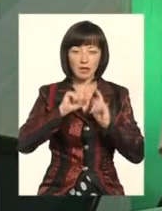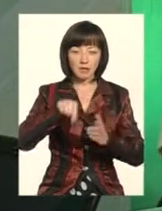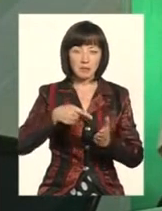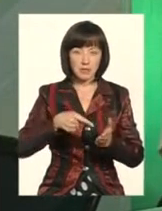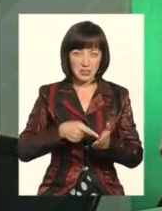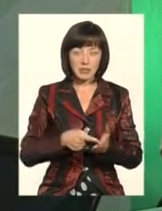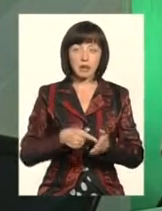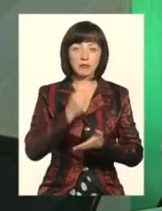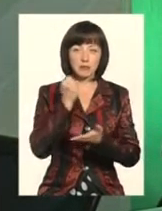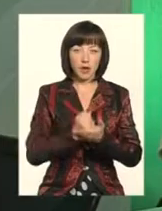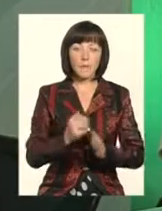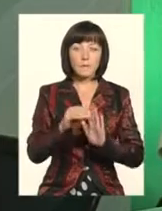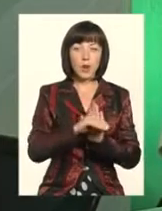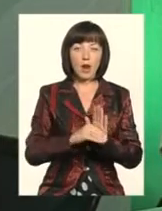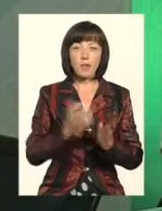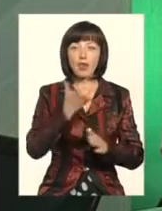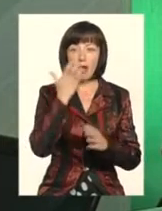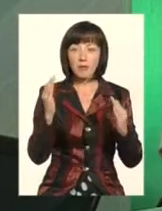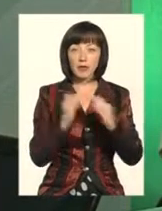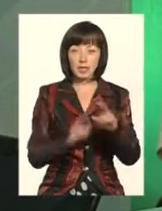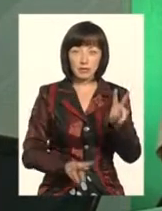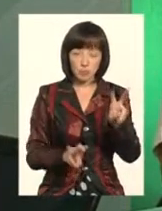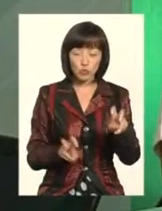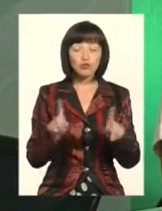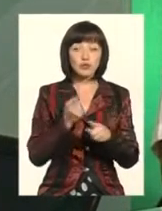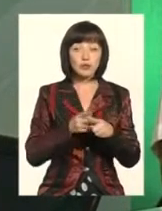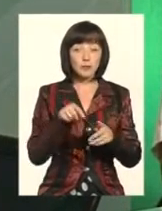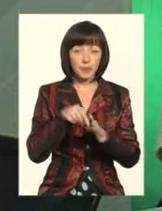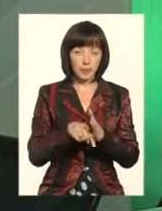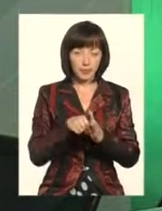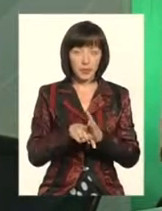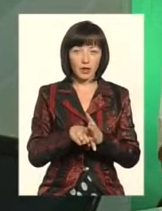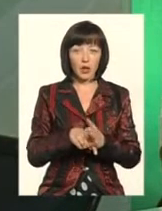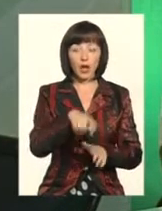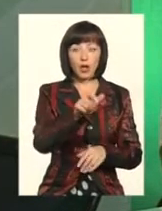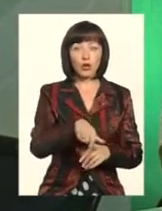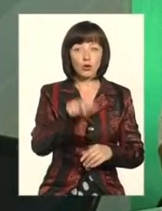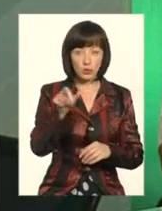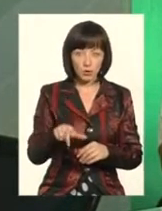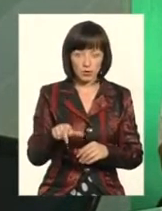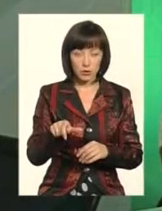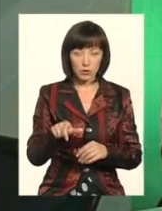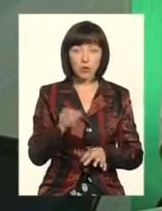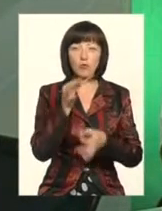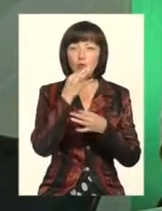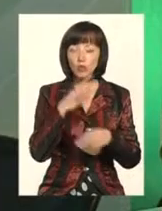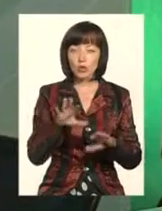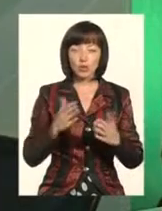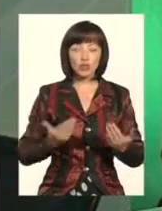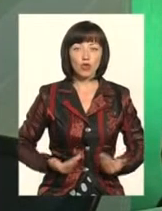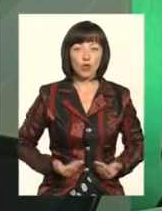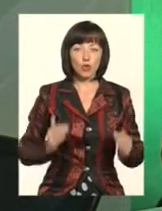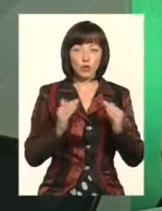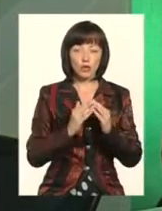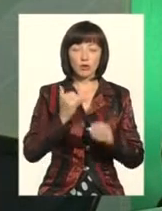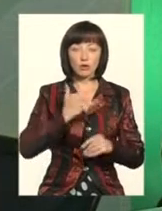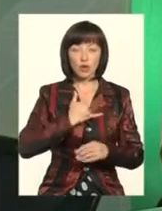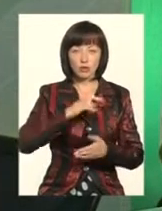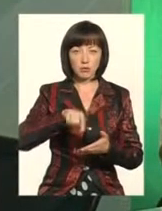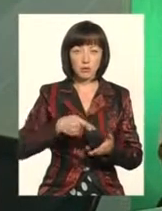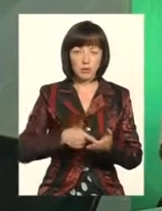прийнята програма «Теплий дім». Суть цієї програми – мешканці будь-якого житлового будинку в нашому